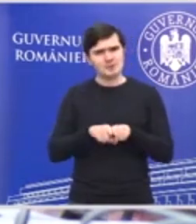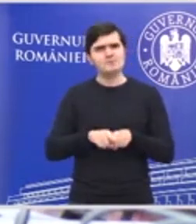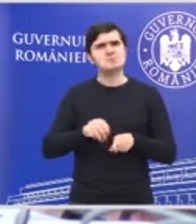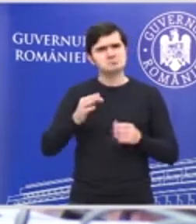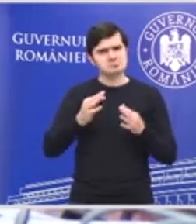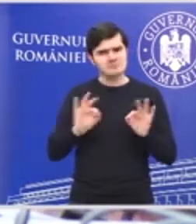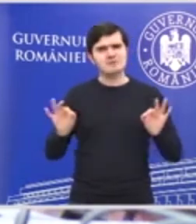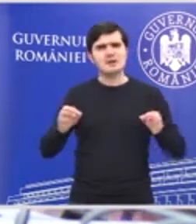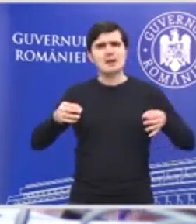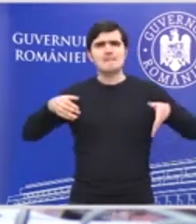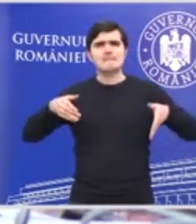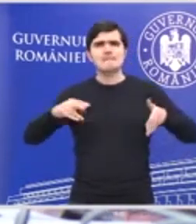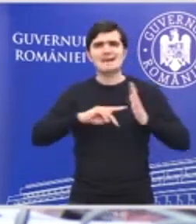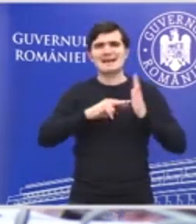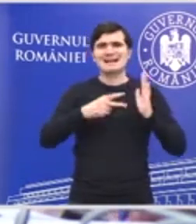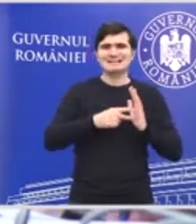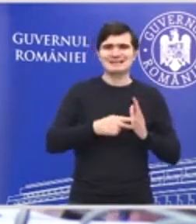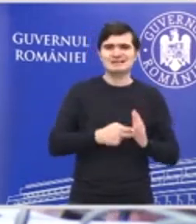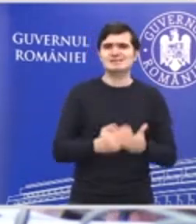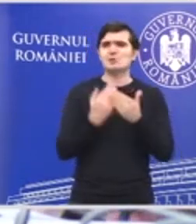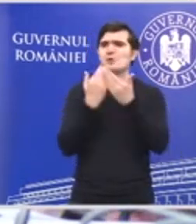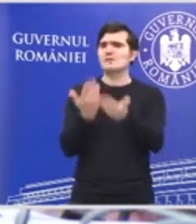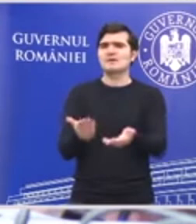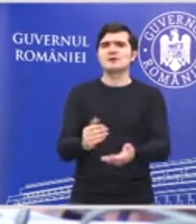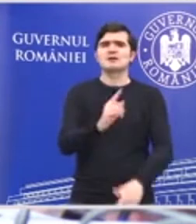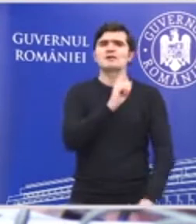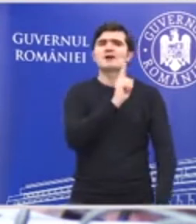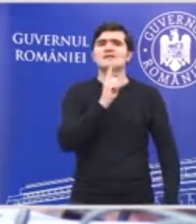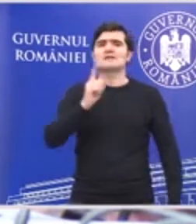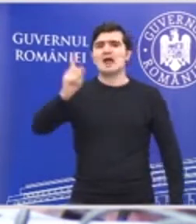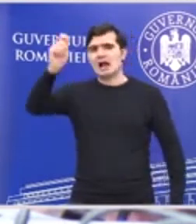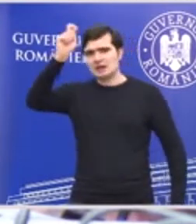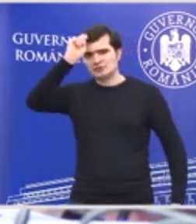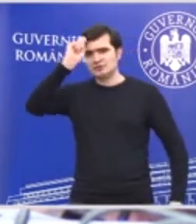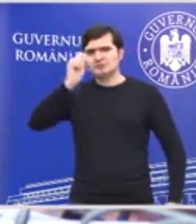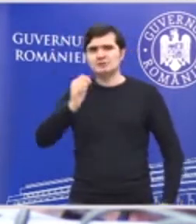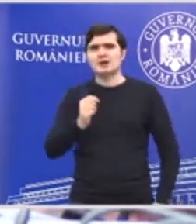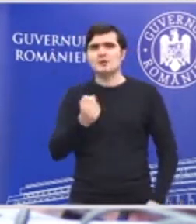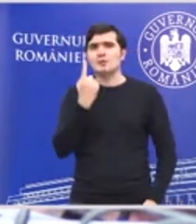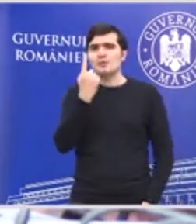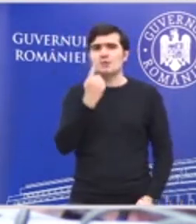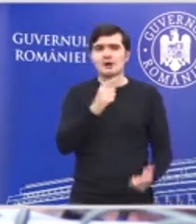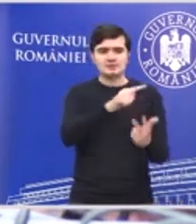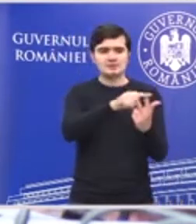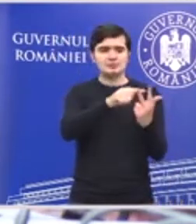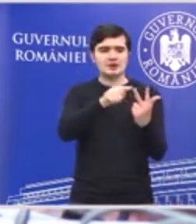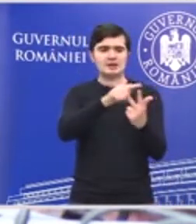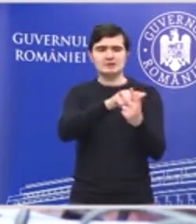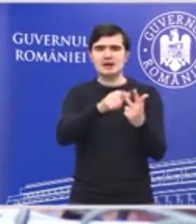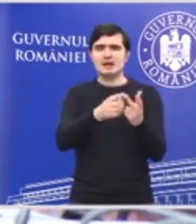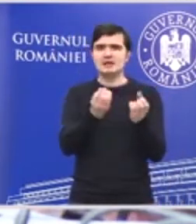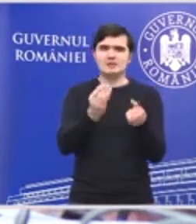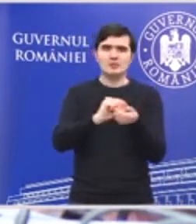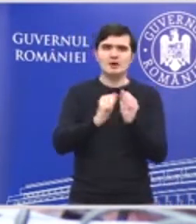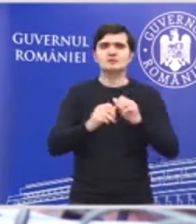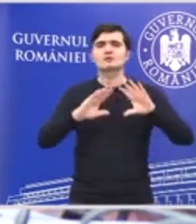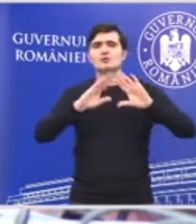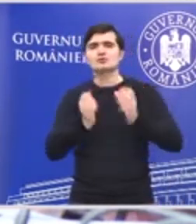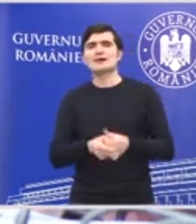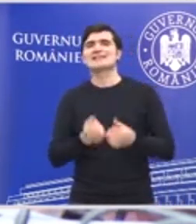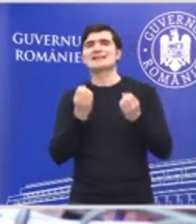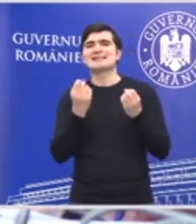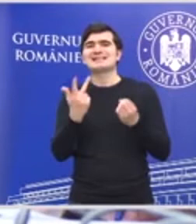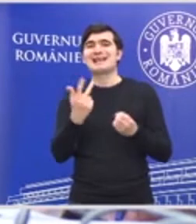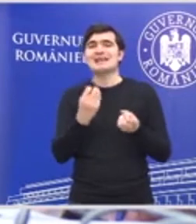să furnizeze la cerere fiecărui cetățean una dintre cele trei informații posibile sau toate trei, fiecare